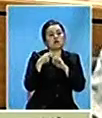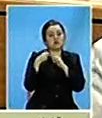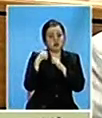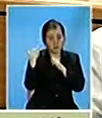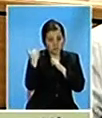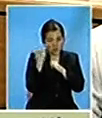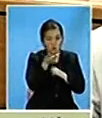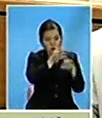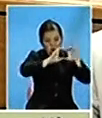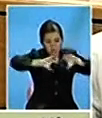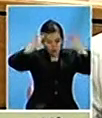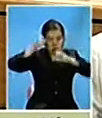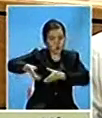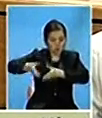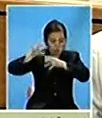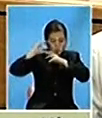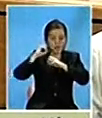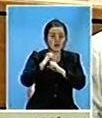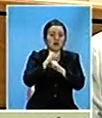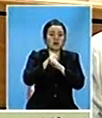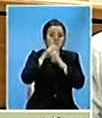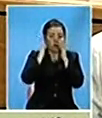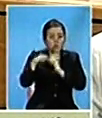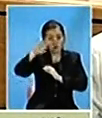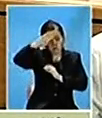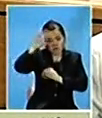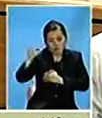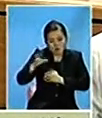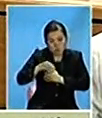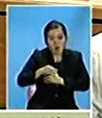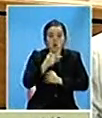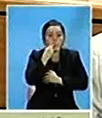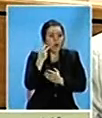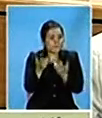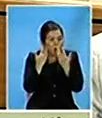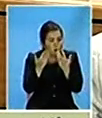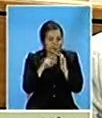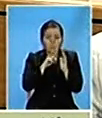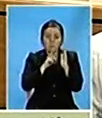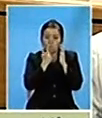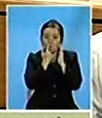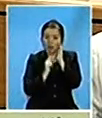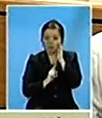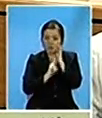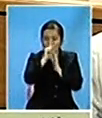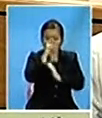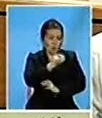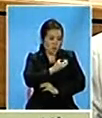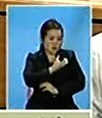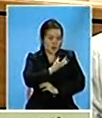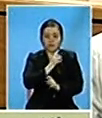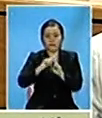ให้รัฐบาลได้ทบทวนผู้ป่วยเรื้อรังพวกเป็นโรคเบาหวานโรคความดันก็ดีโรคหัวใจก็ดีเนี่ยถ้าอยู่ใก